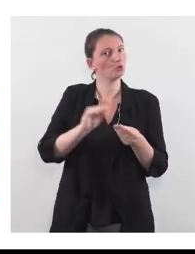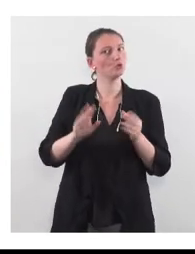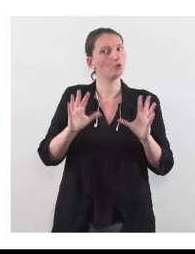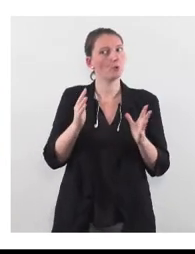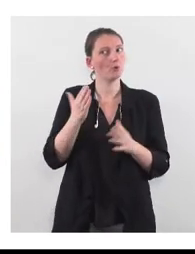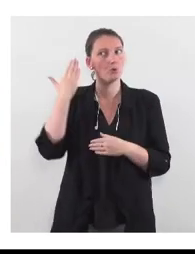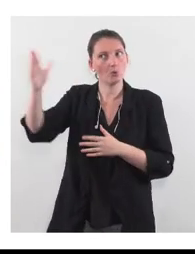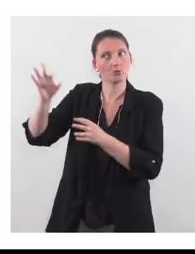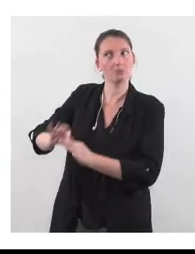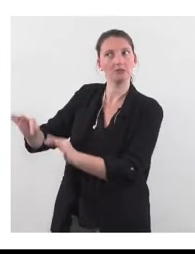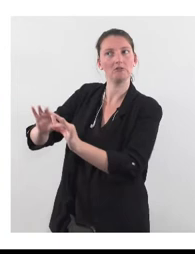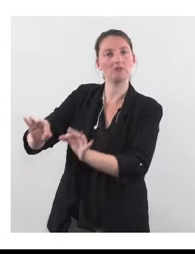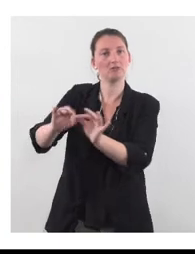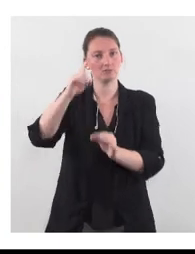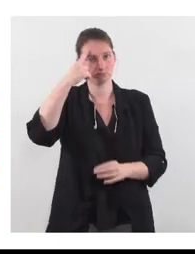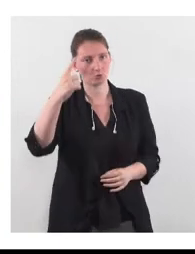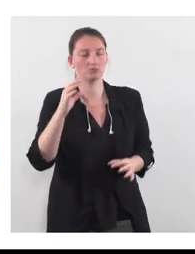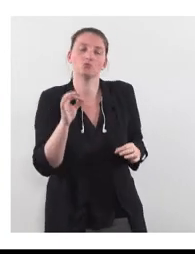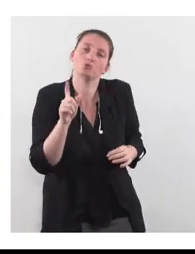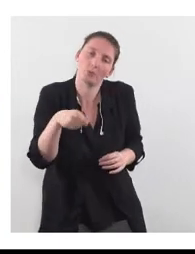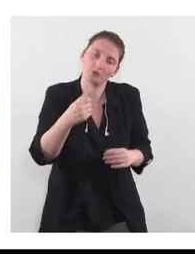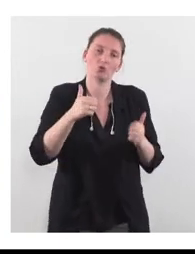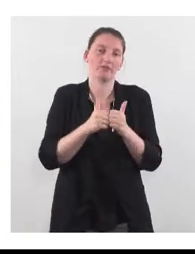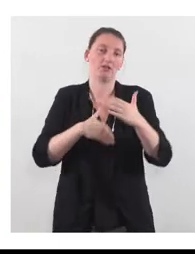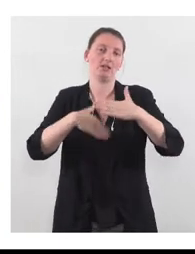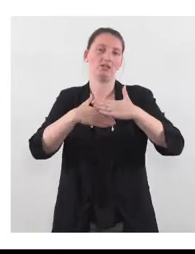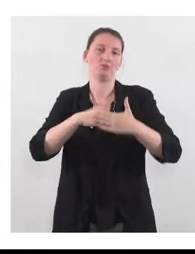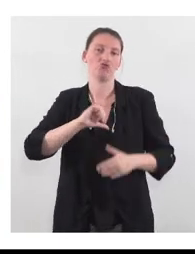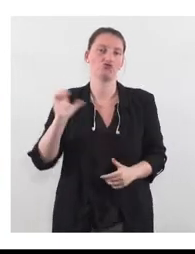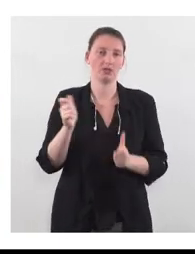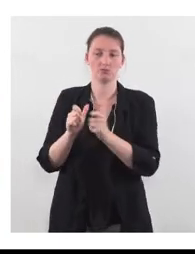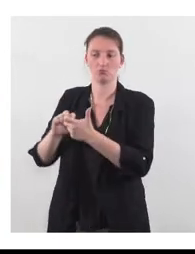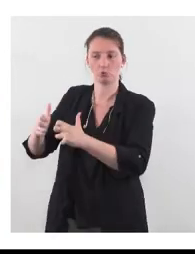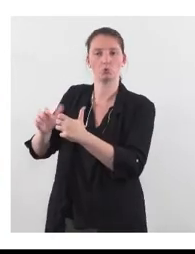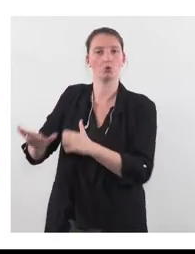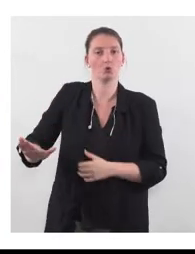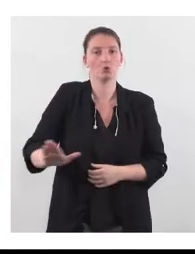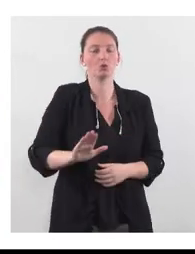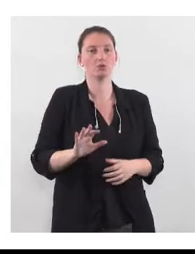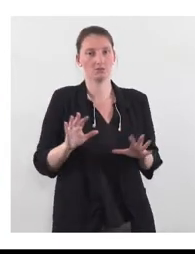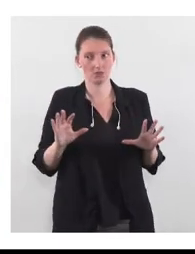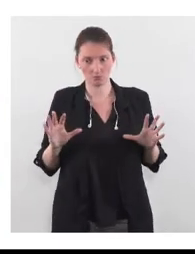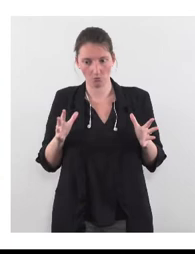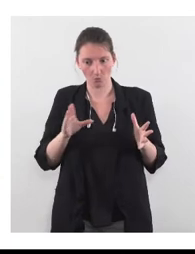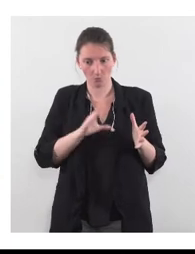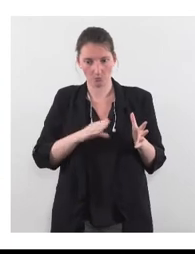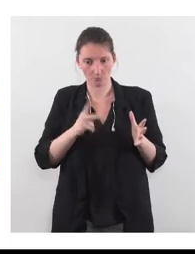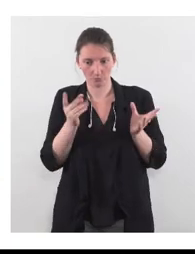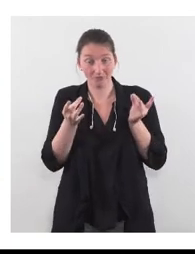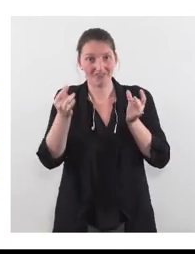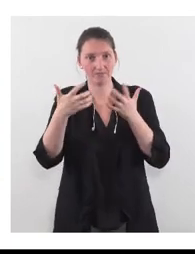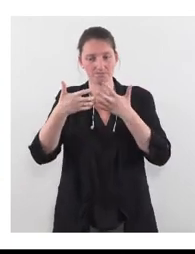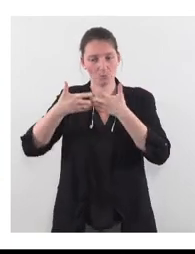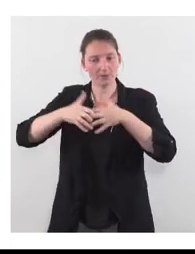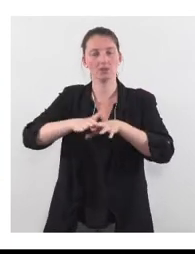prenant en compte les limites qu'ont chaque organisme, mais comment on fait pour harmoniser au mieux,